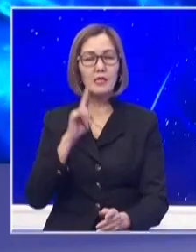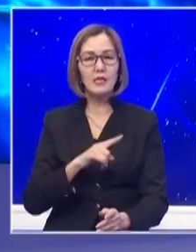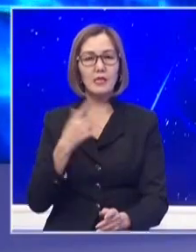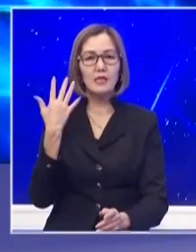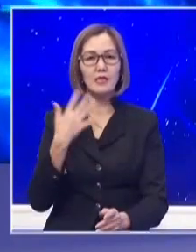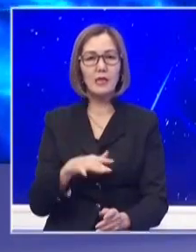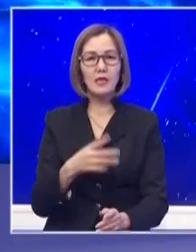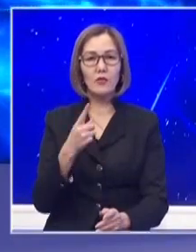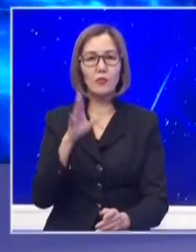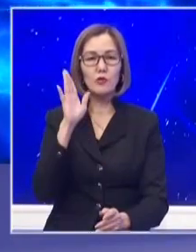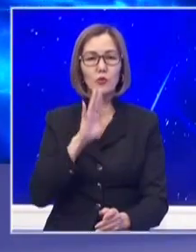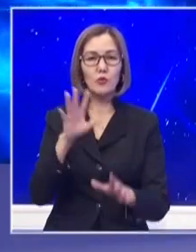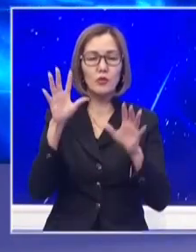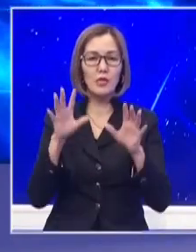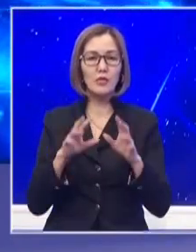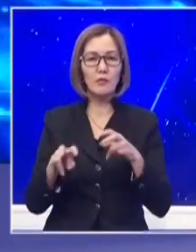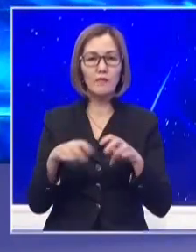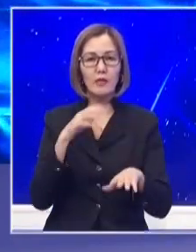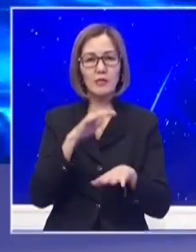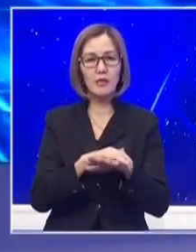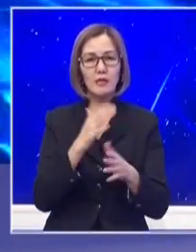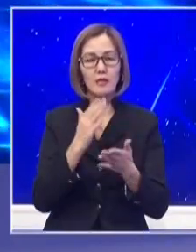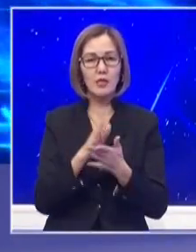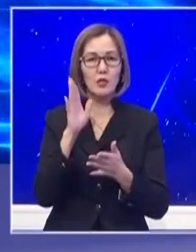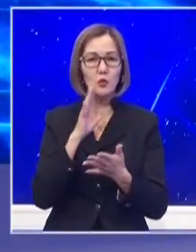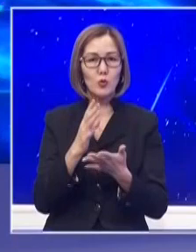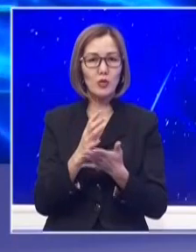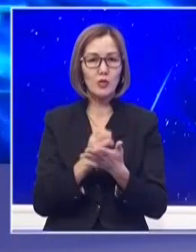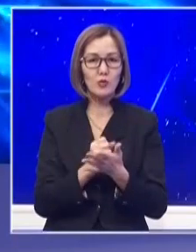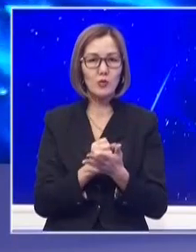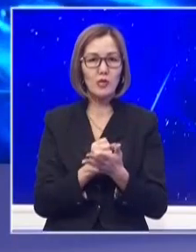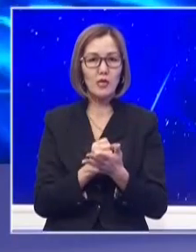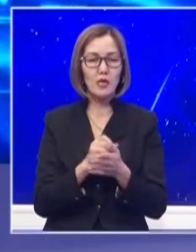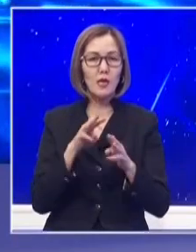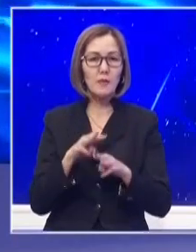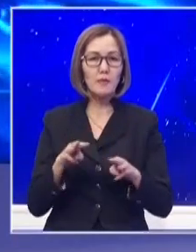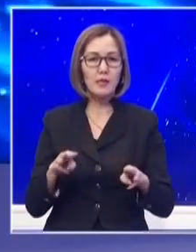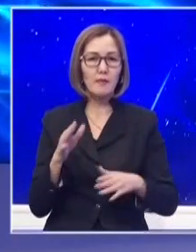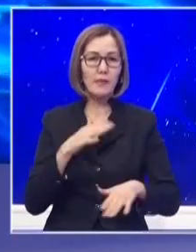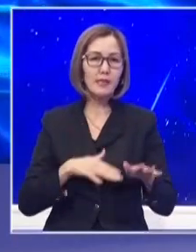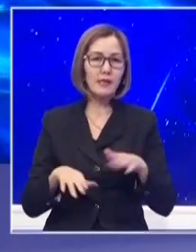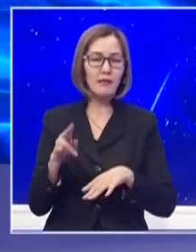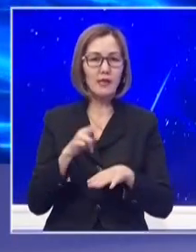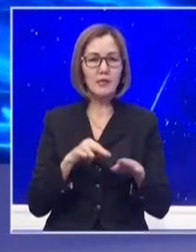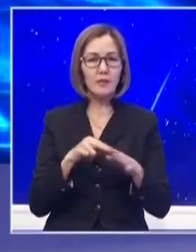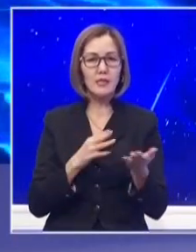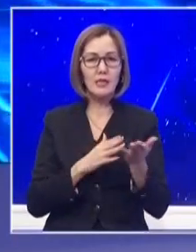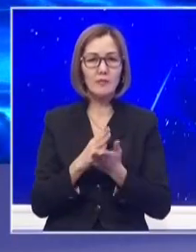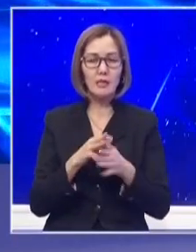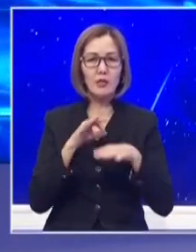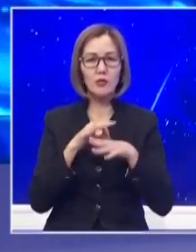Елде 51 су заңнамасын бұзу фактысы анықталды. Су ресурстары және ирригация министрлігінің бассейндік